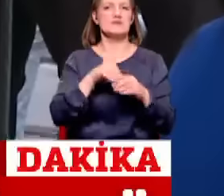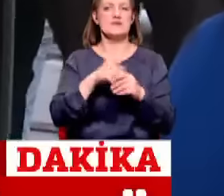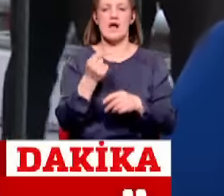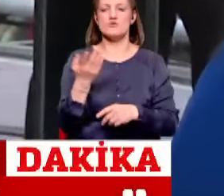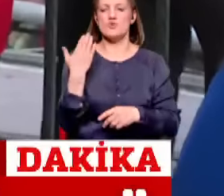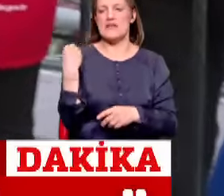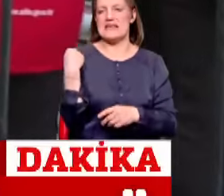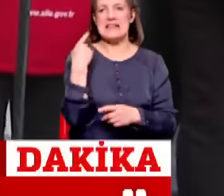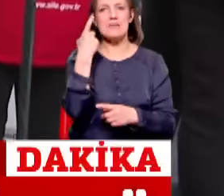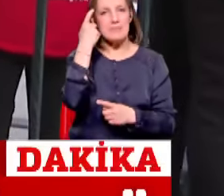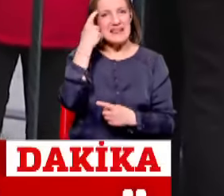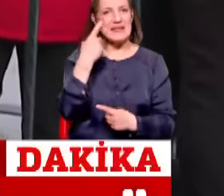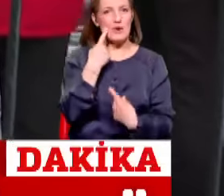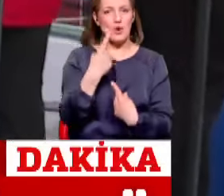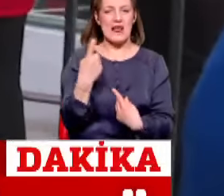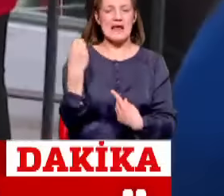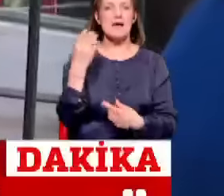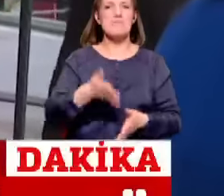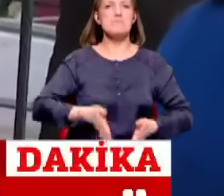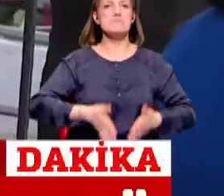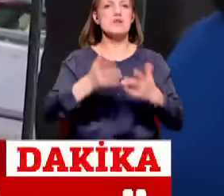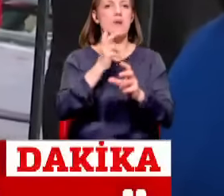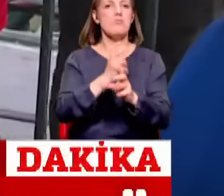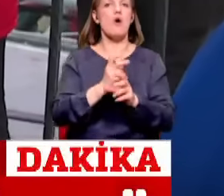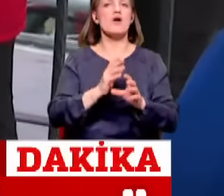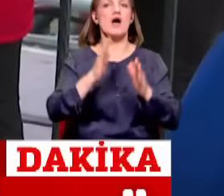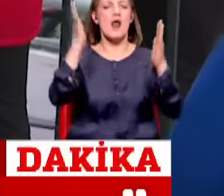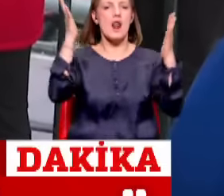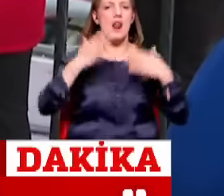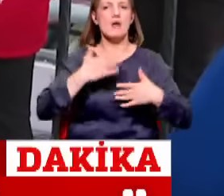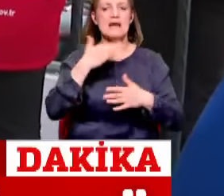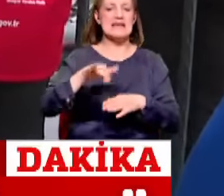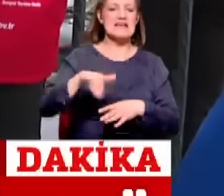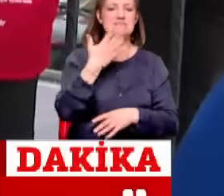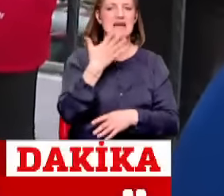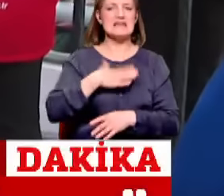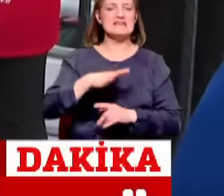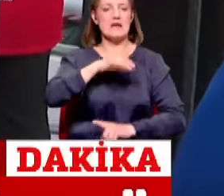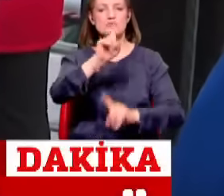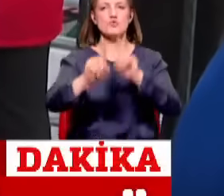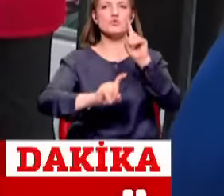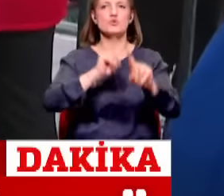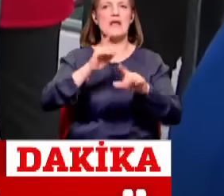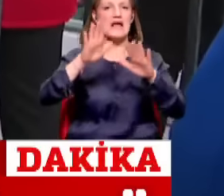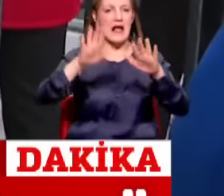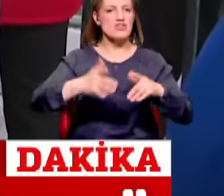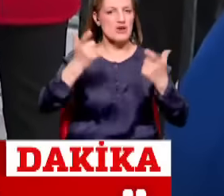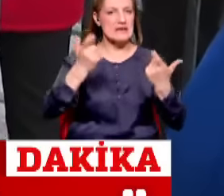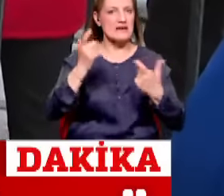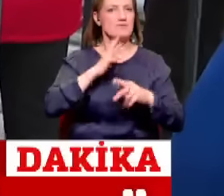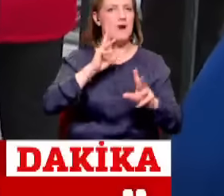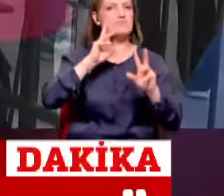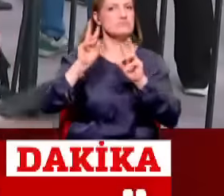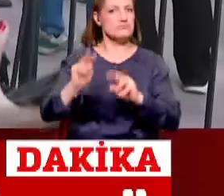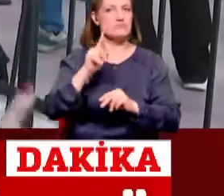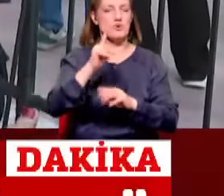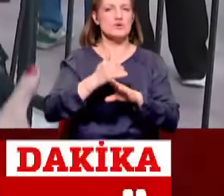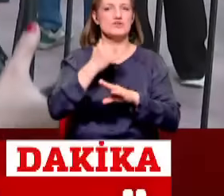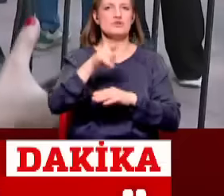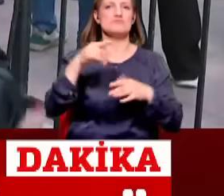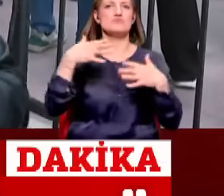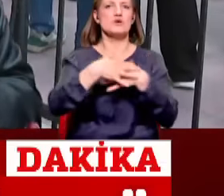aldığım da yeni bilgiye göre bina boşaltılmadı. Sadece gitmek isteyenlere soruldu, kalacak yeriniz var mı diye, ama onun dışında